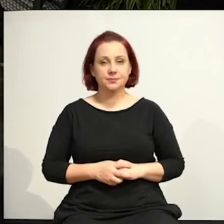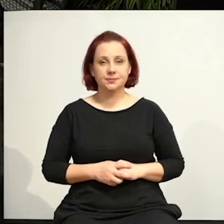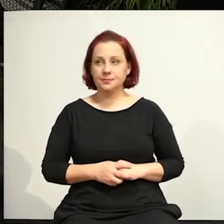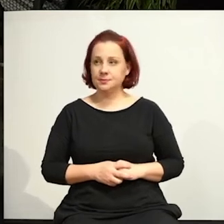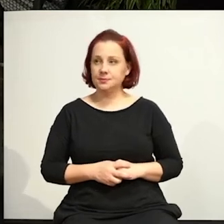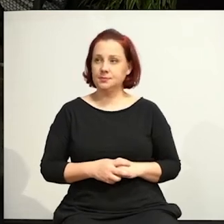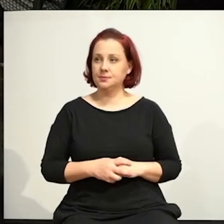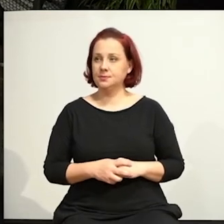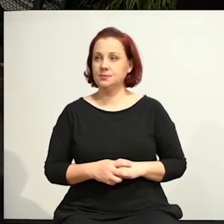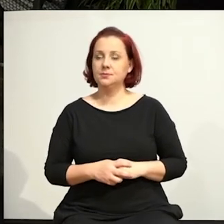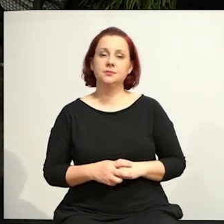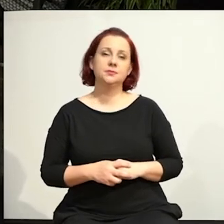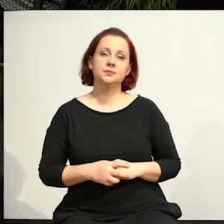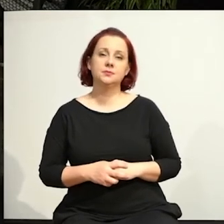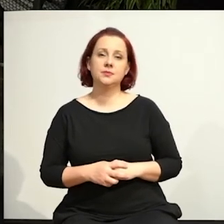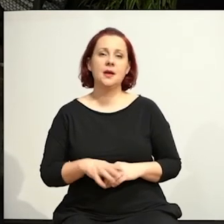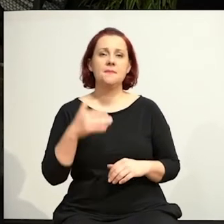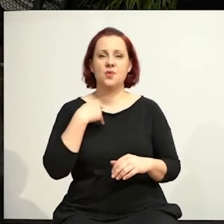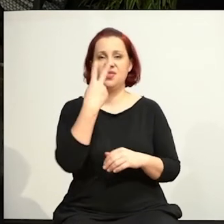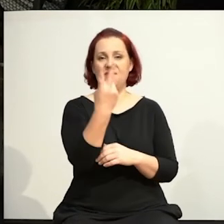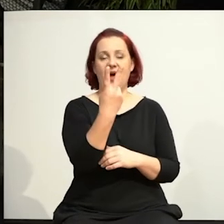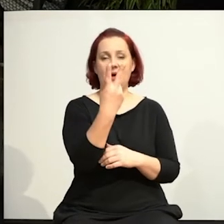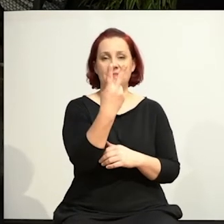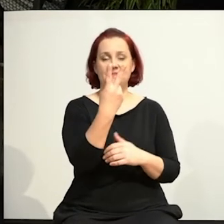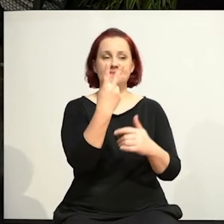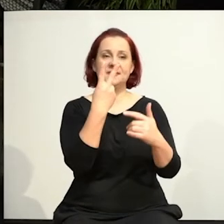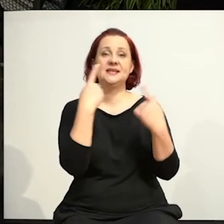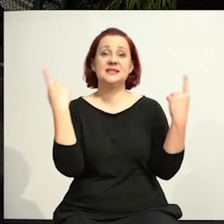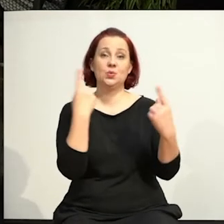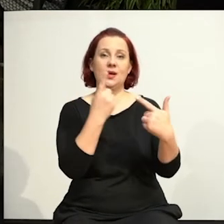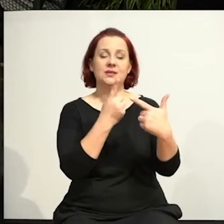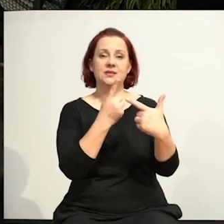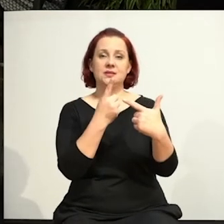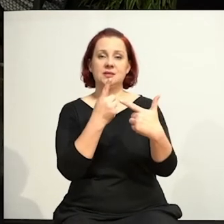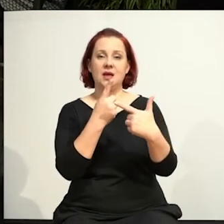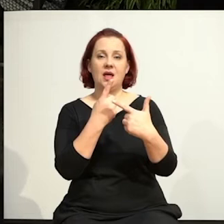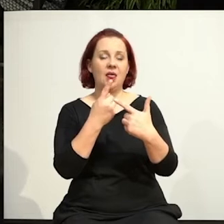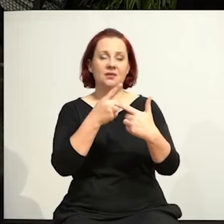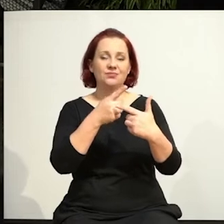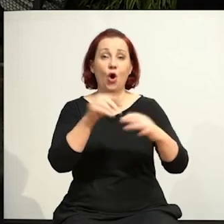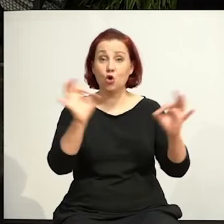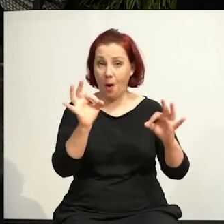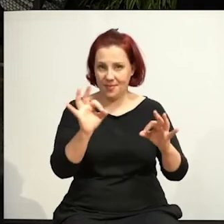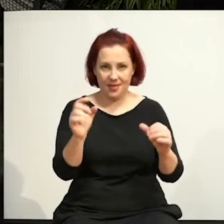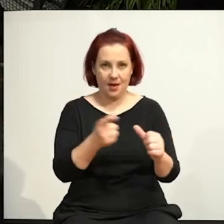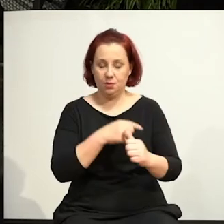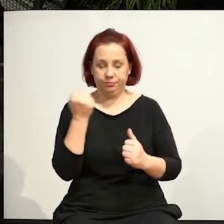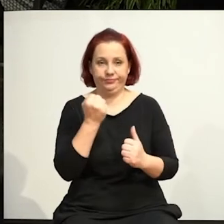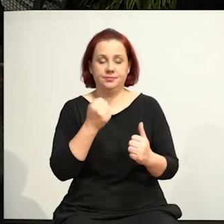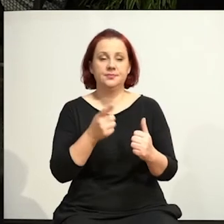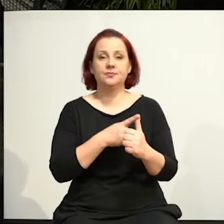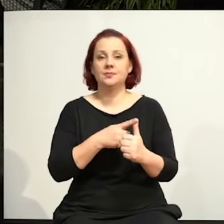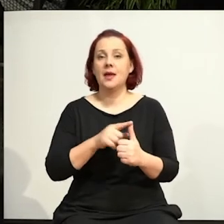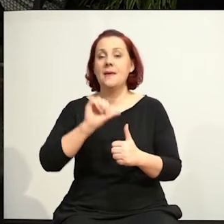ścięcia, to były takie dwa ścięcia właściwie. Najpierw rzuciła go narzeczona, a bardzo